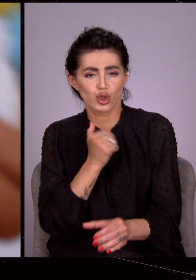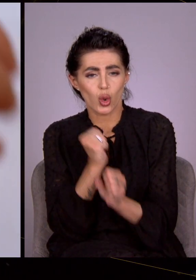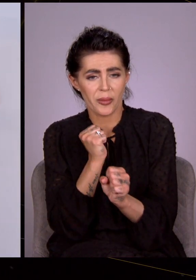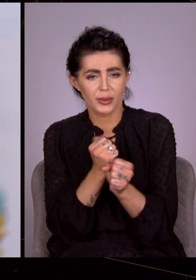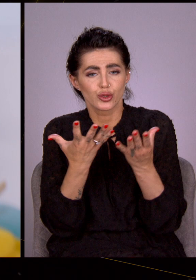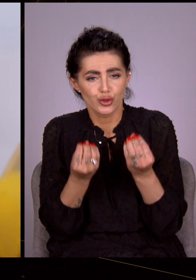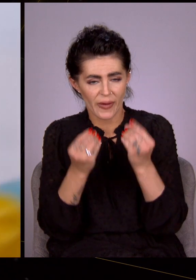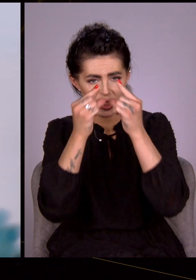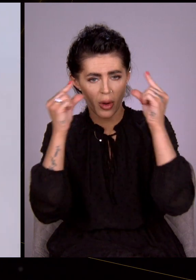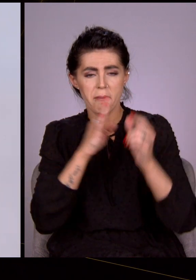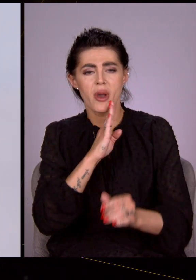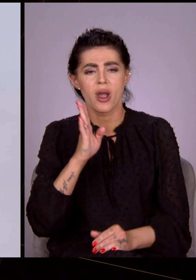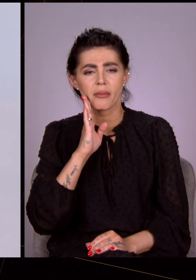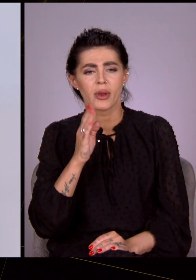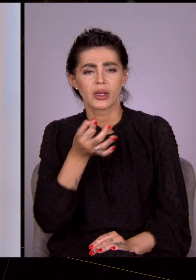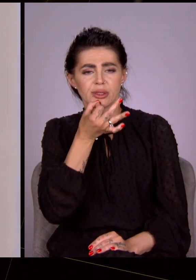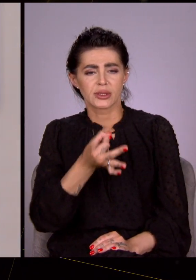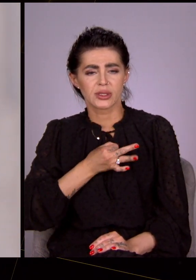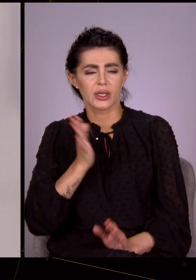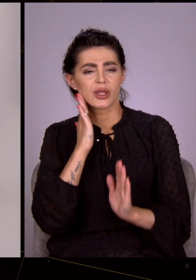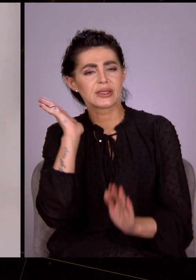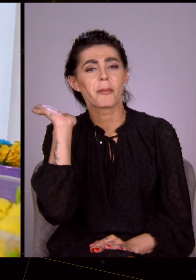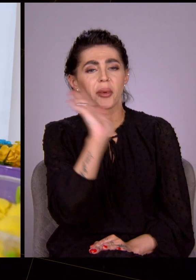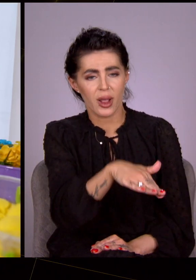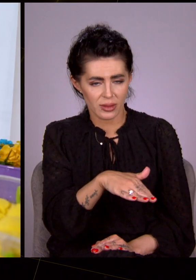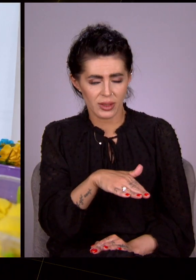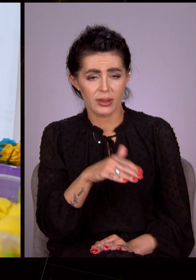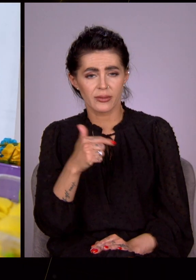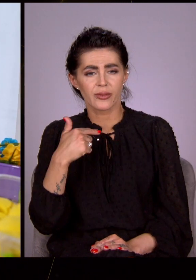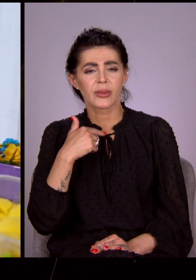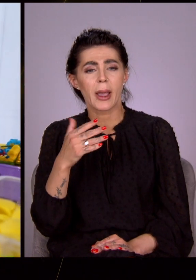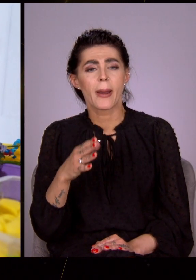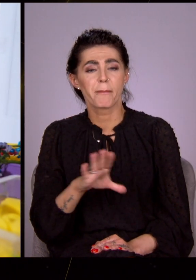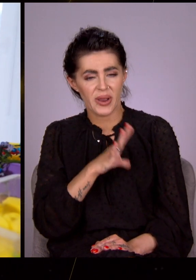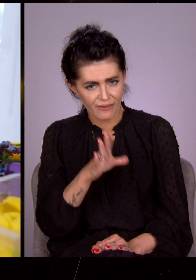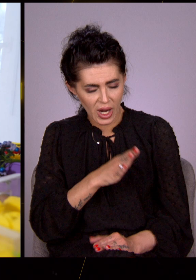але мама сказала лягати спати. Буває таке дуже часто.